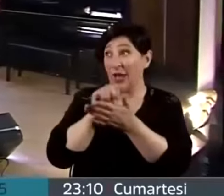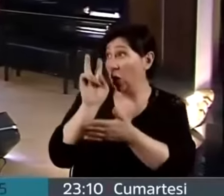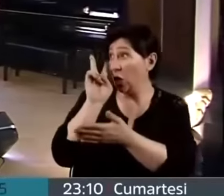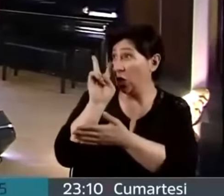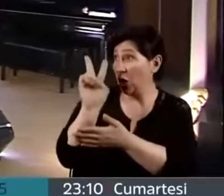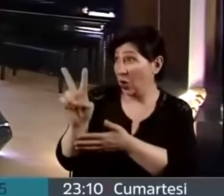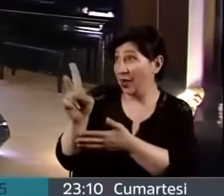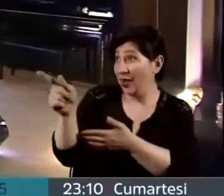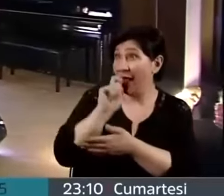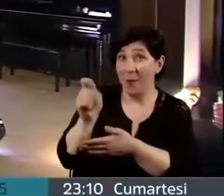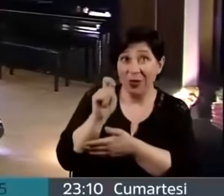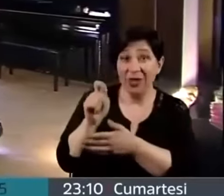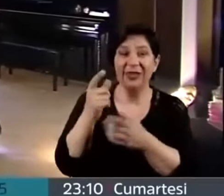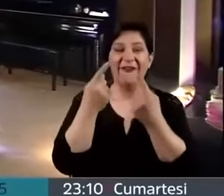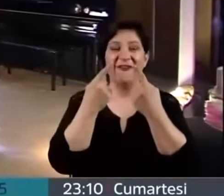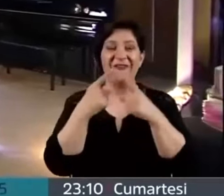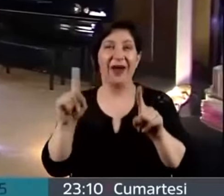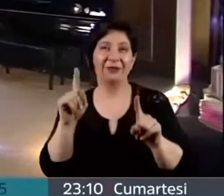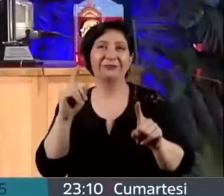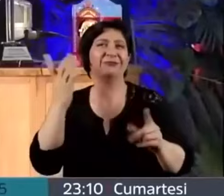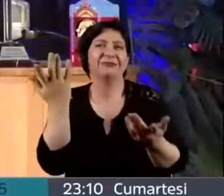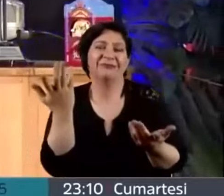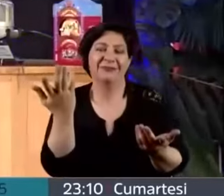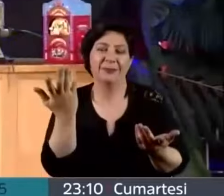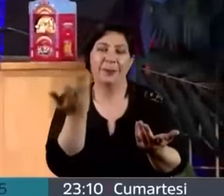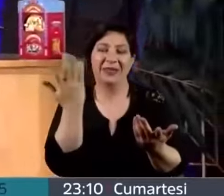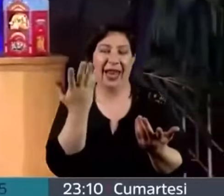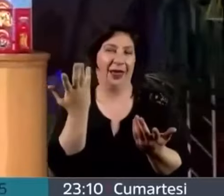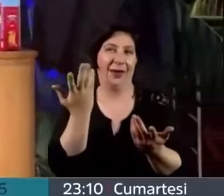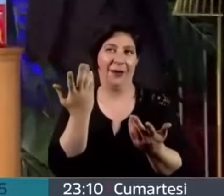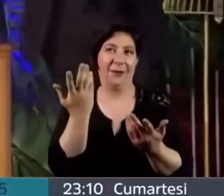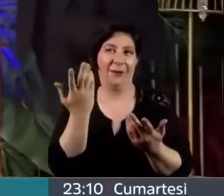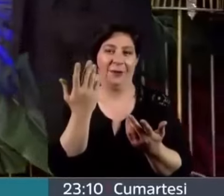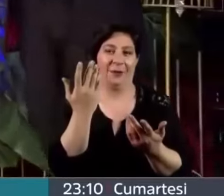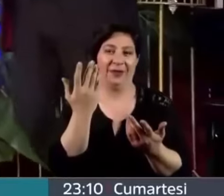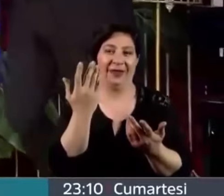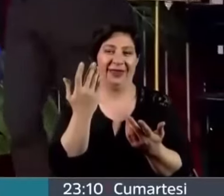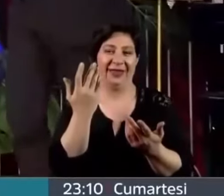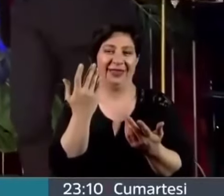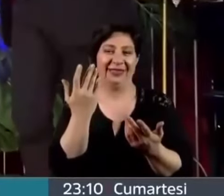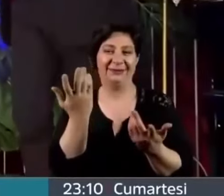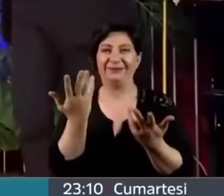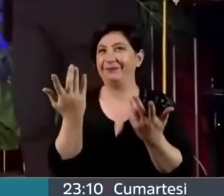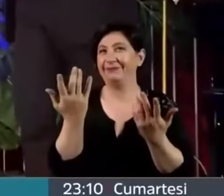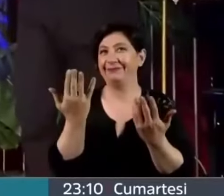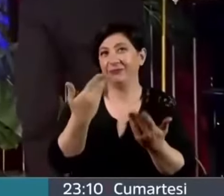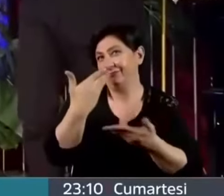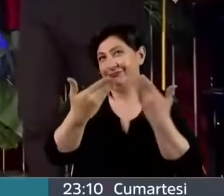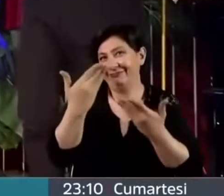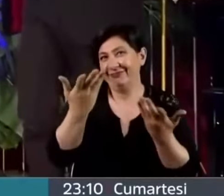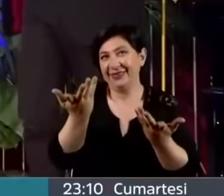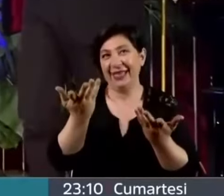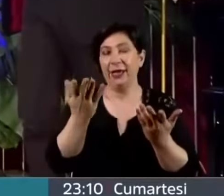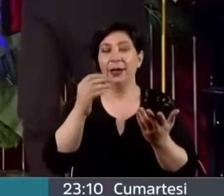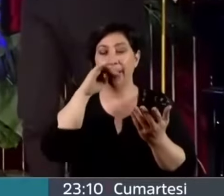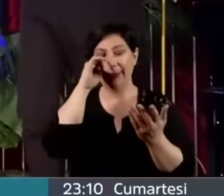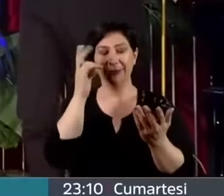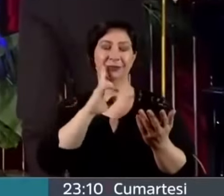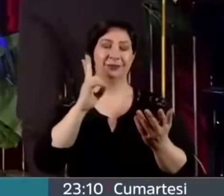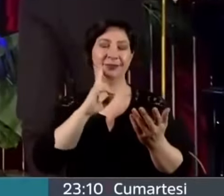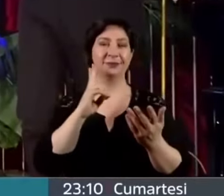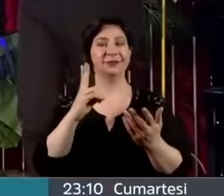onları görünce ya genelde tabii farklı poz almalar oluyor. Mesela şey oluyor mesela daha... nasıl söyleyeyim mesela cemiyet